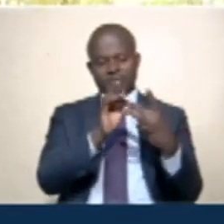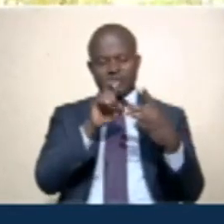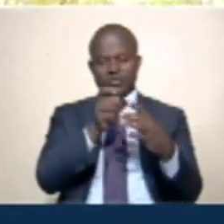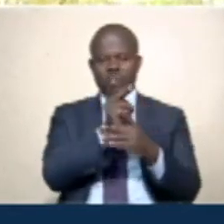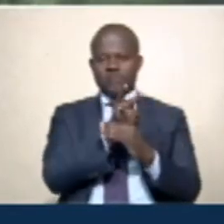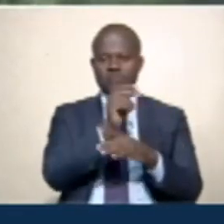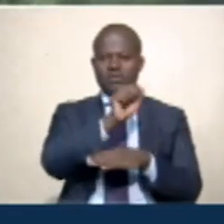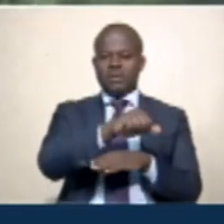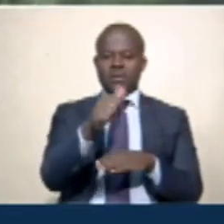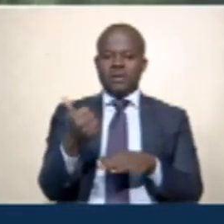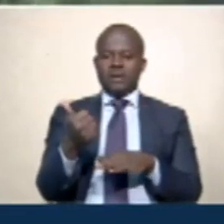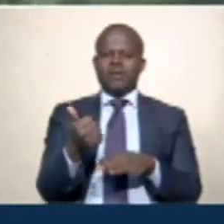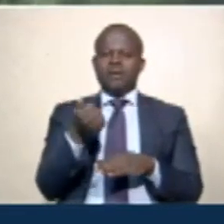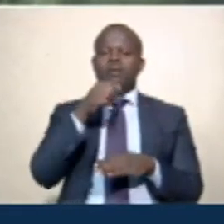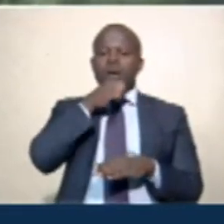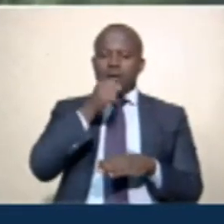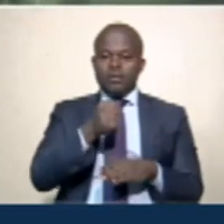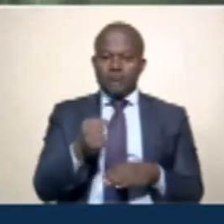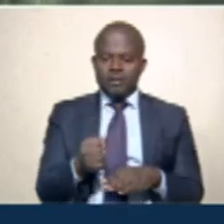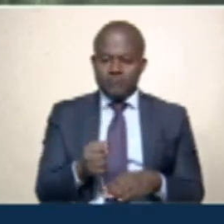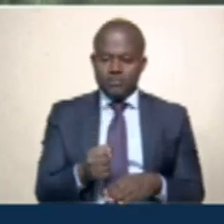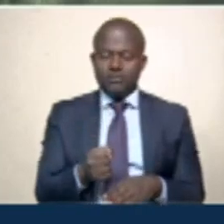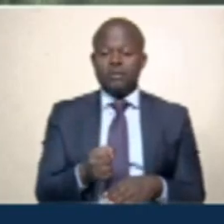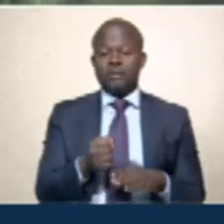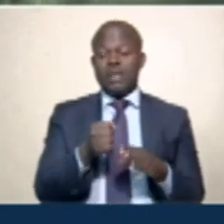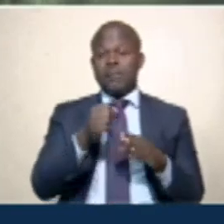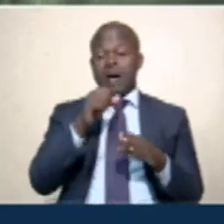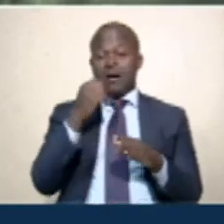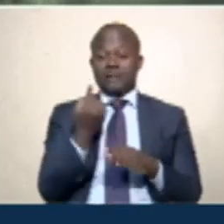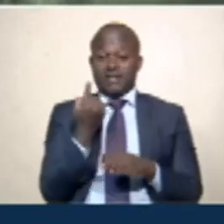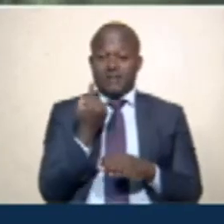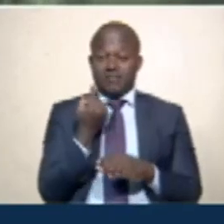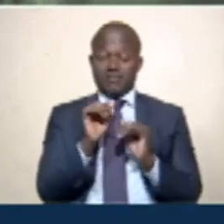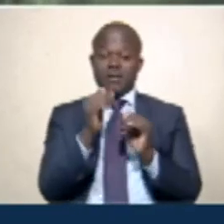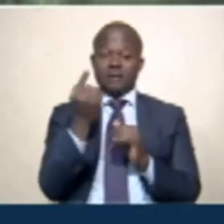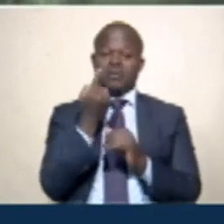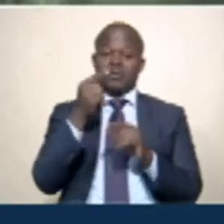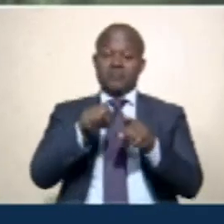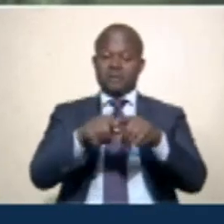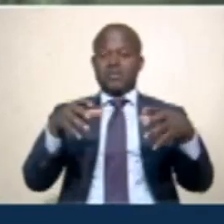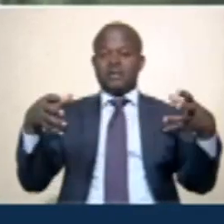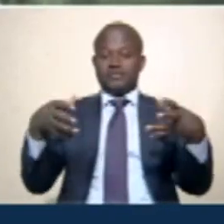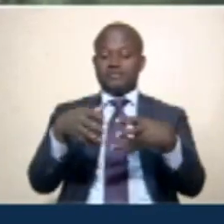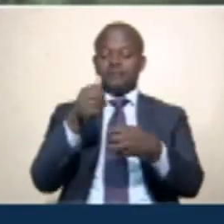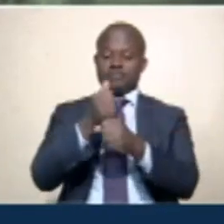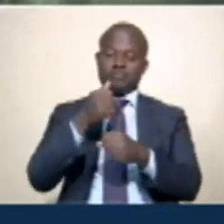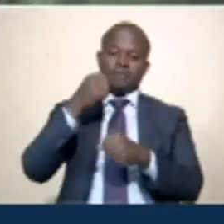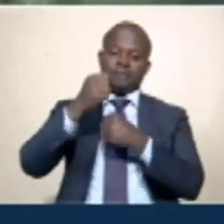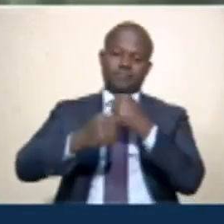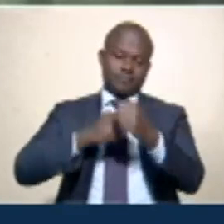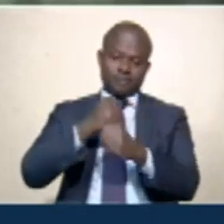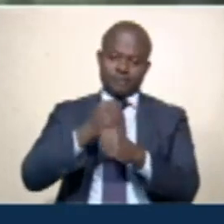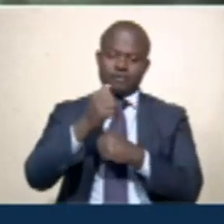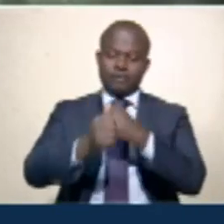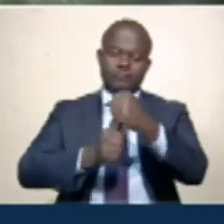kwitabwaho kurusha abandi. Abo ni abakecuru n'abasaza bagiye batuzwa mu mpinga nzima. Nk'ihuriro rero tujya dukora buri mwaka muri iki gihe cyo kwibuka